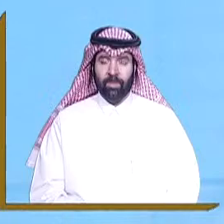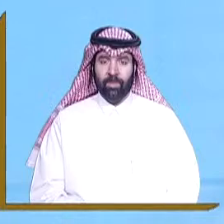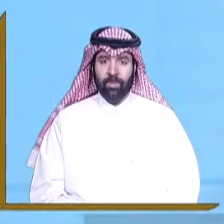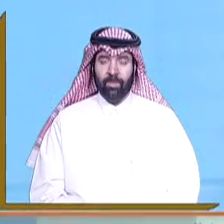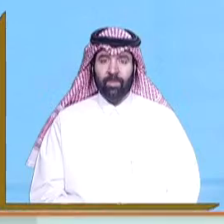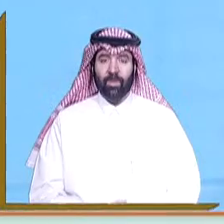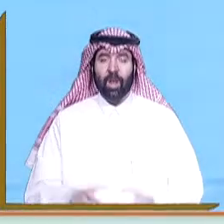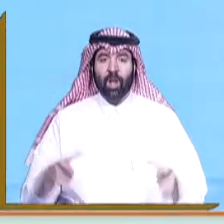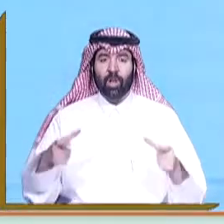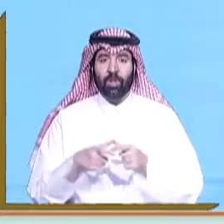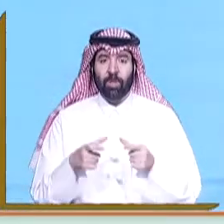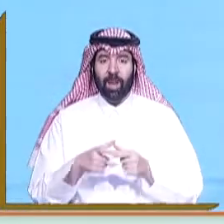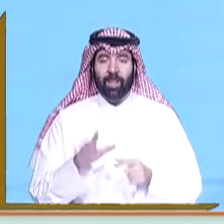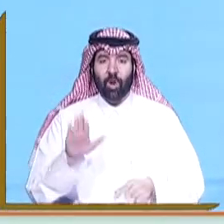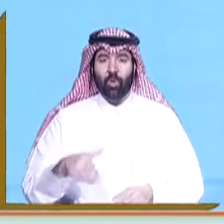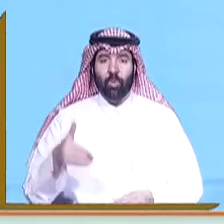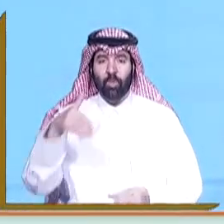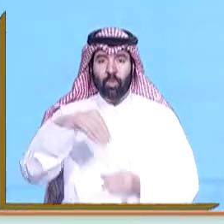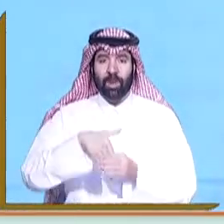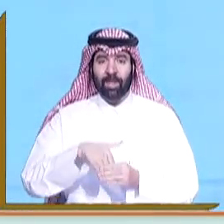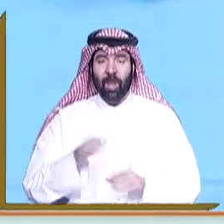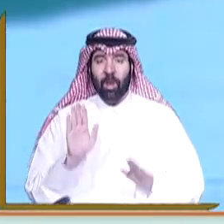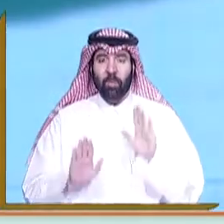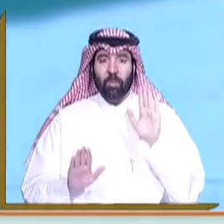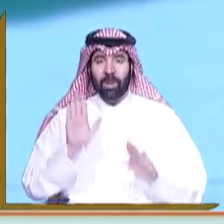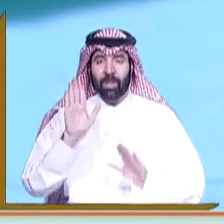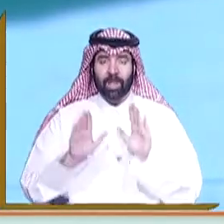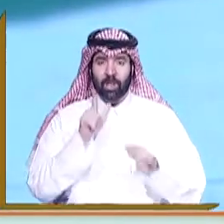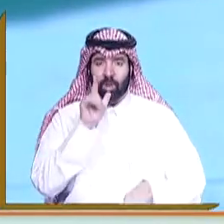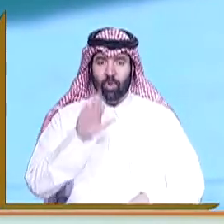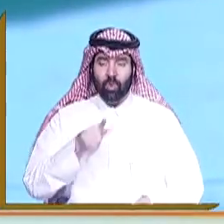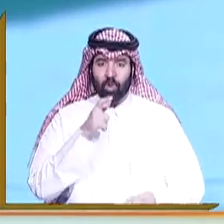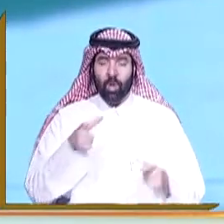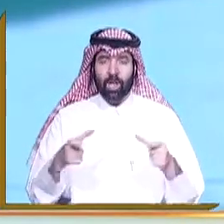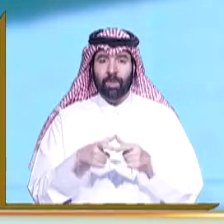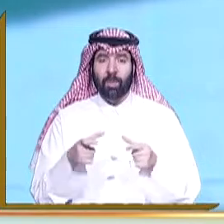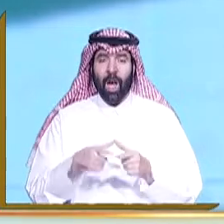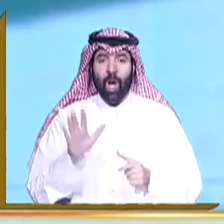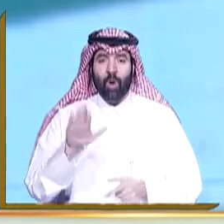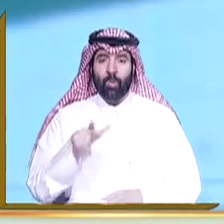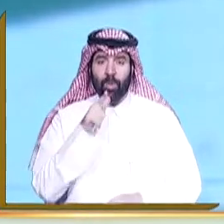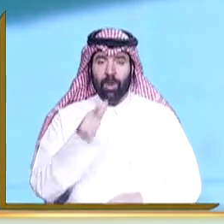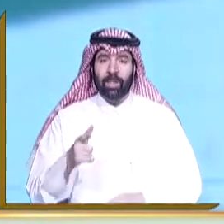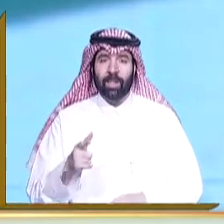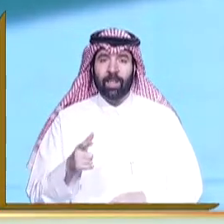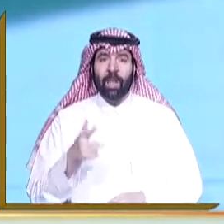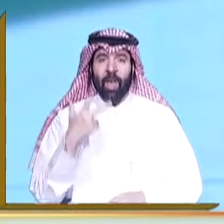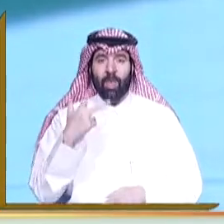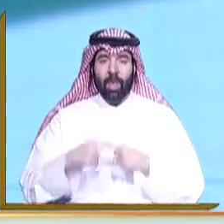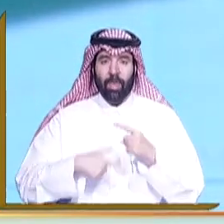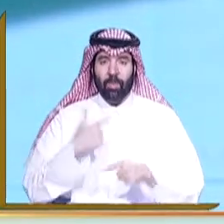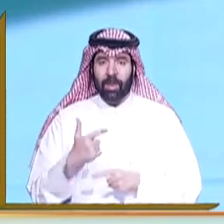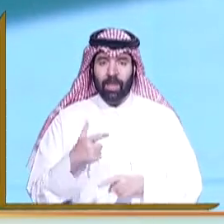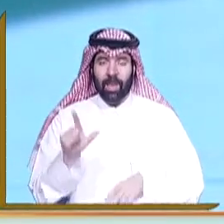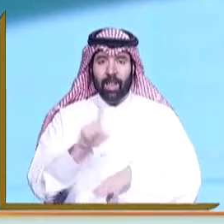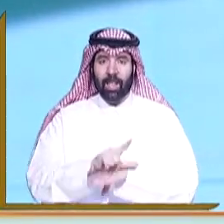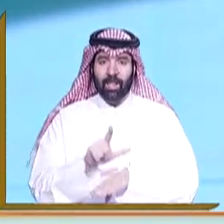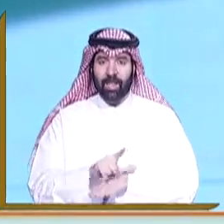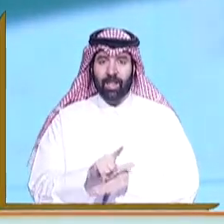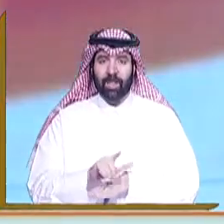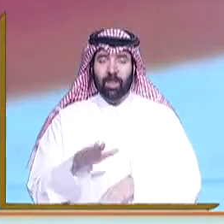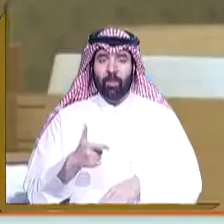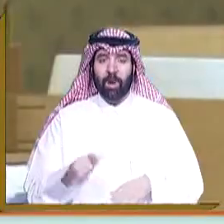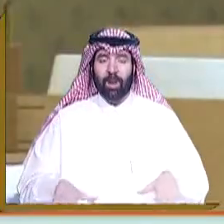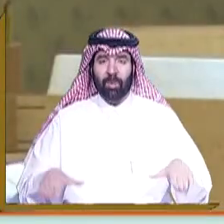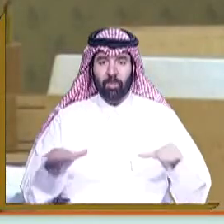عقد مجلس الشورى اليوم جلسته العادية 11 من أعمال السنة الرابعة للدورة الثامنة برئاسة معالي رئيس